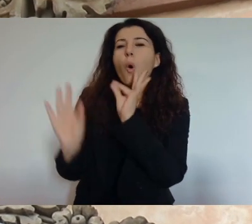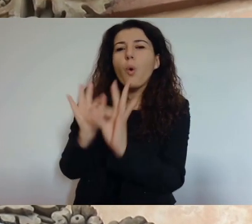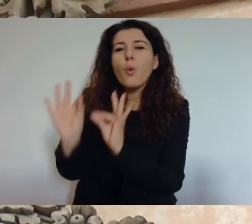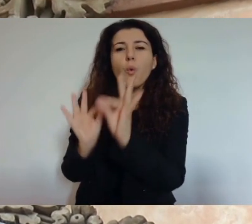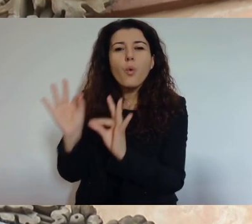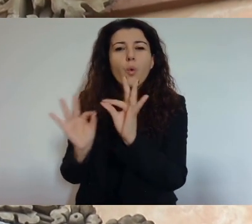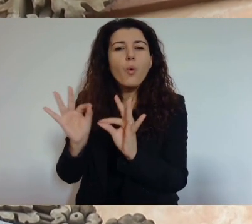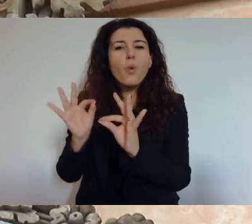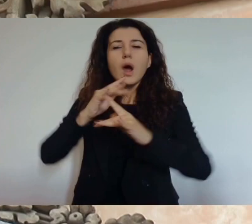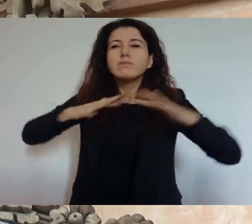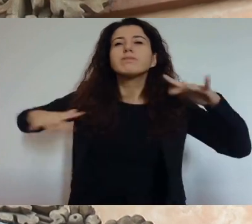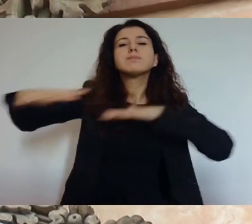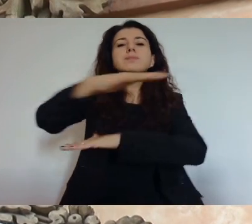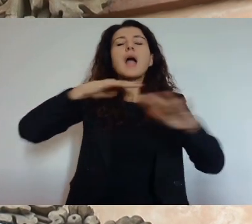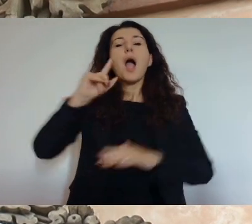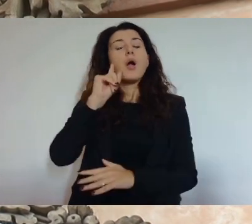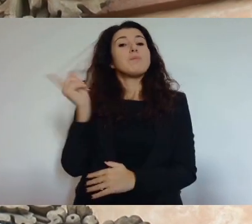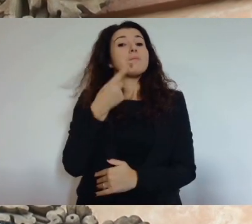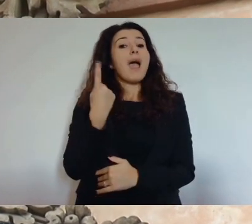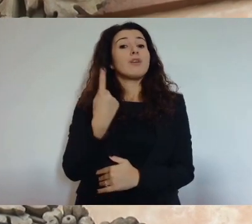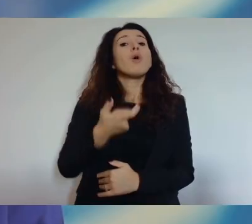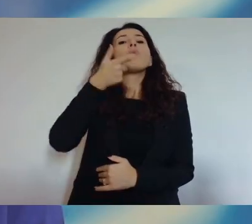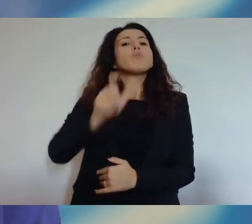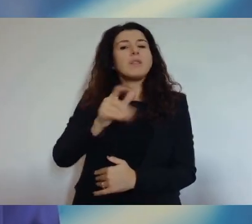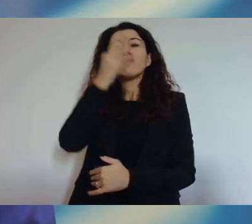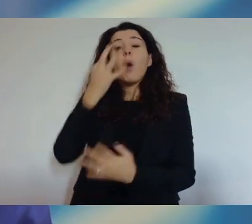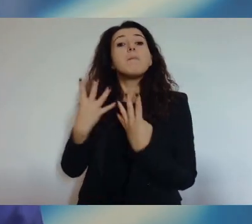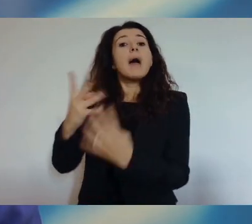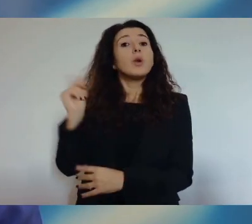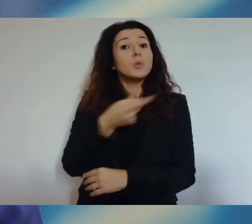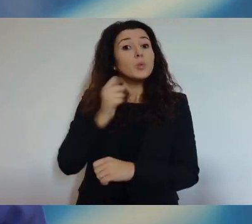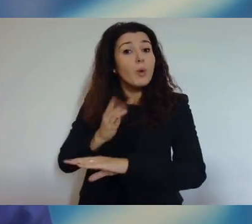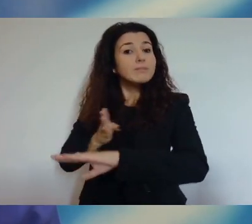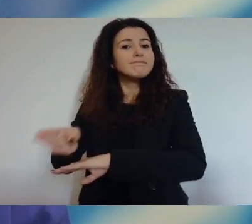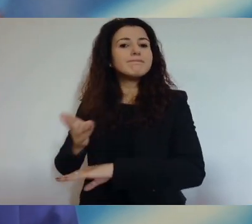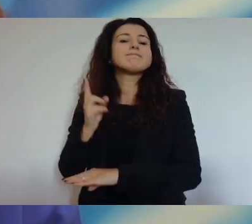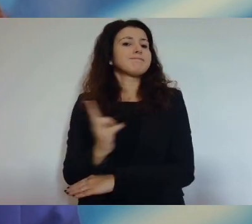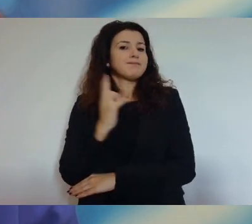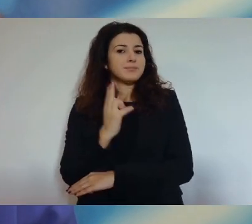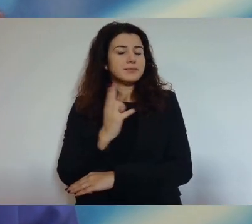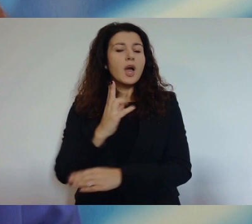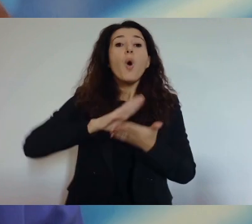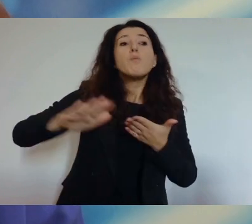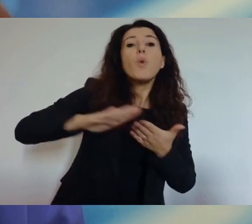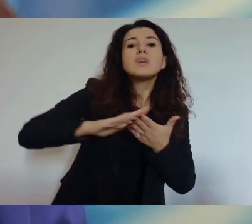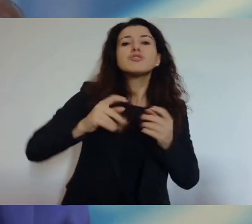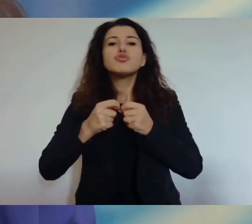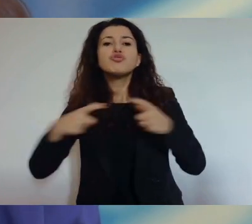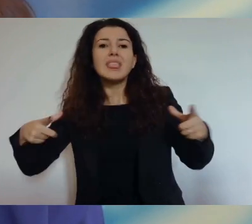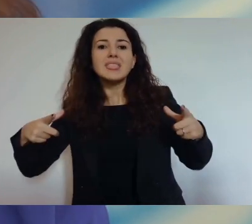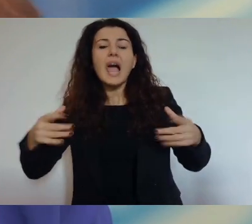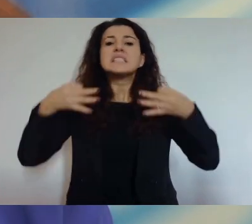verde diffuso non tutti possono accedere ai grandi parchi la pulizia della città la